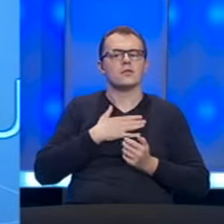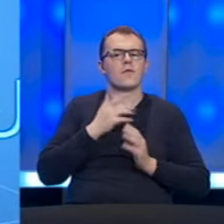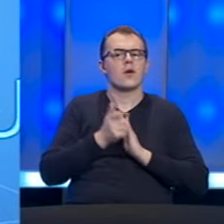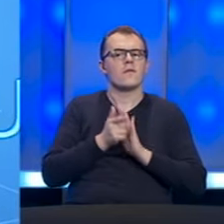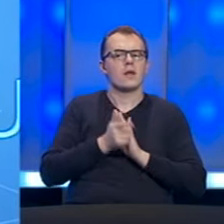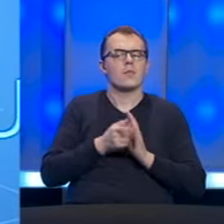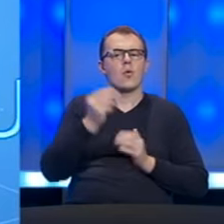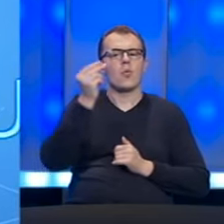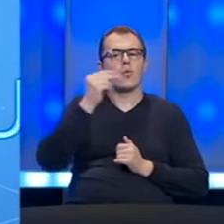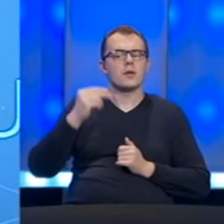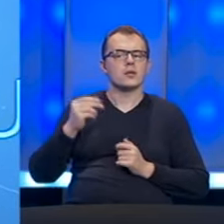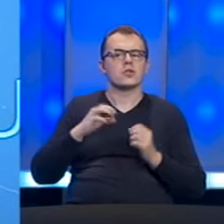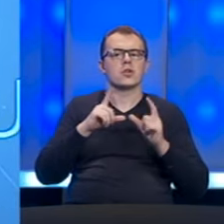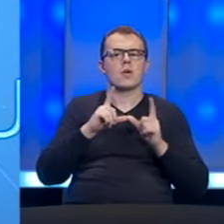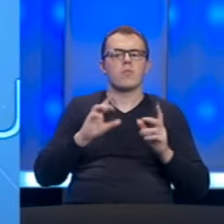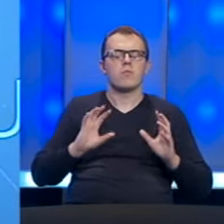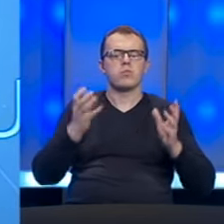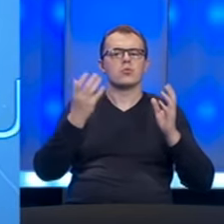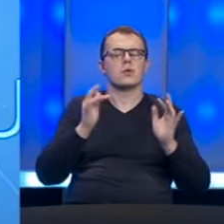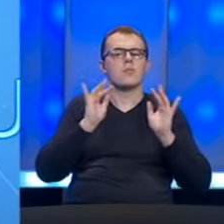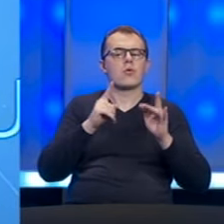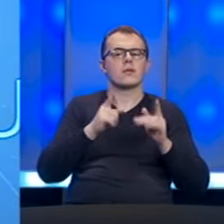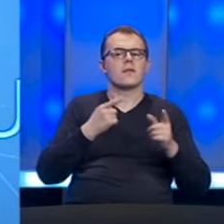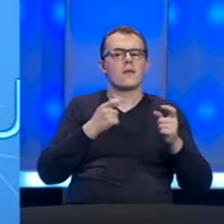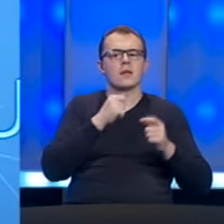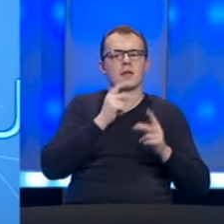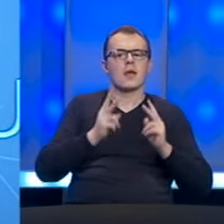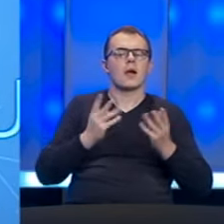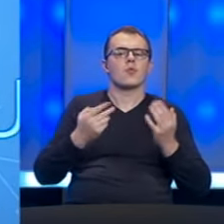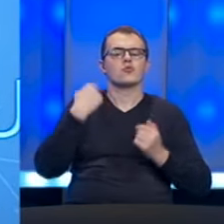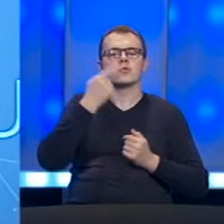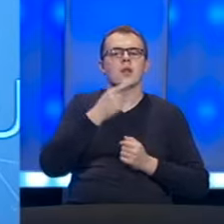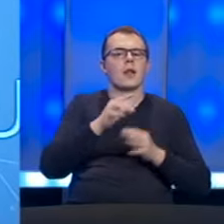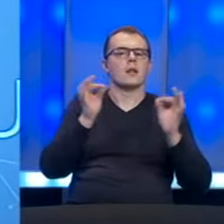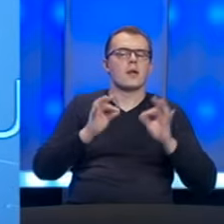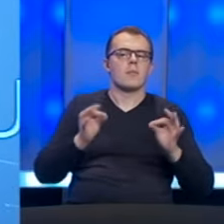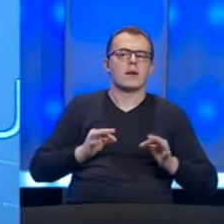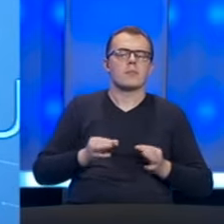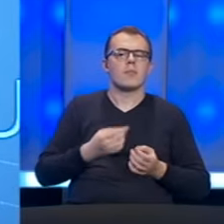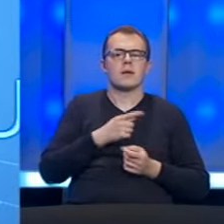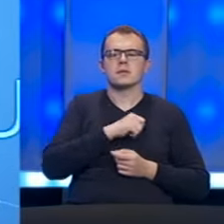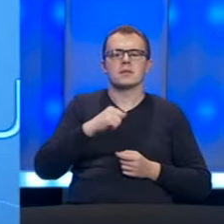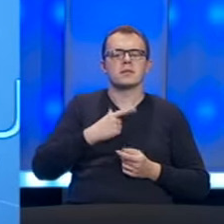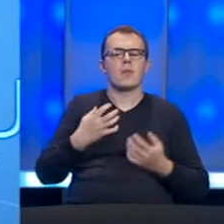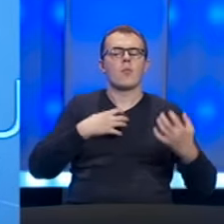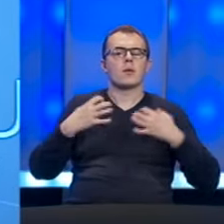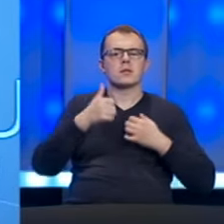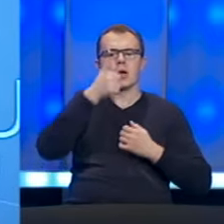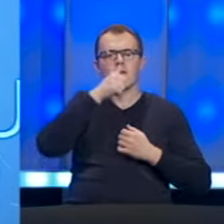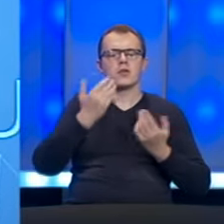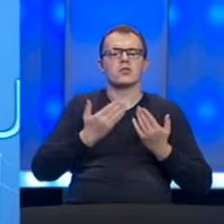svojevremeno umjetnički bunt protiv rata i kako su zapravo izgledale te pripreme za samu predstavu? Šta vas